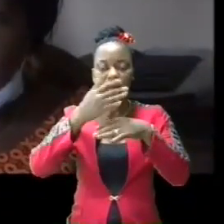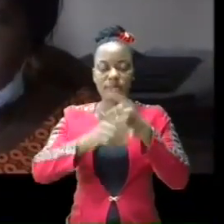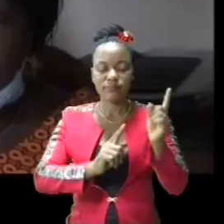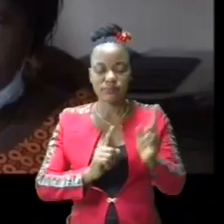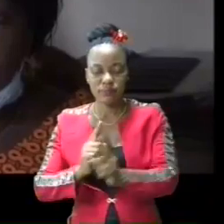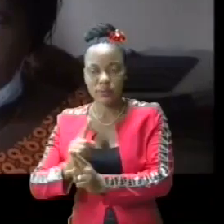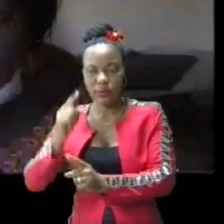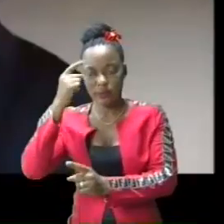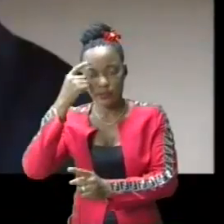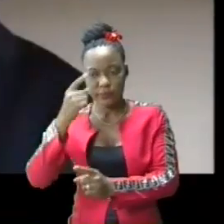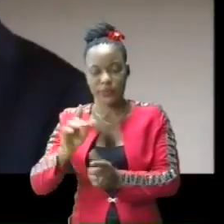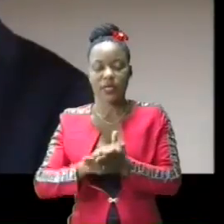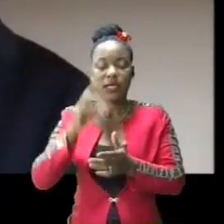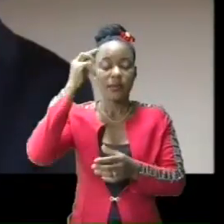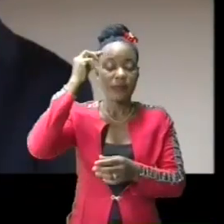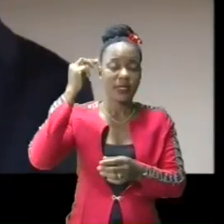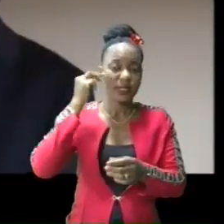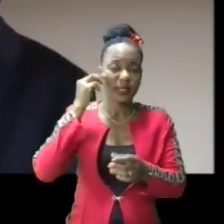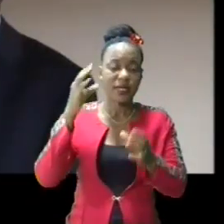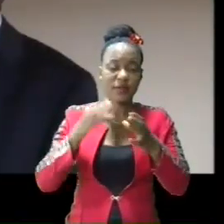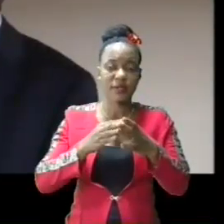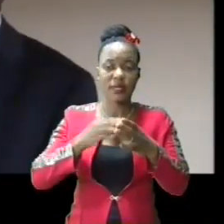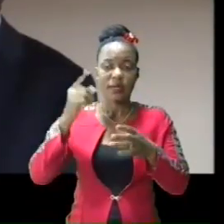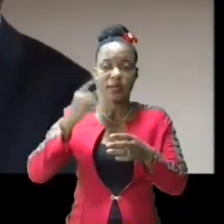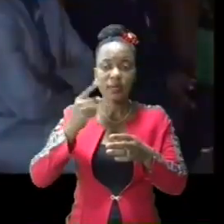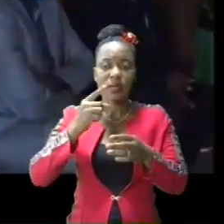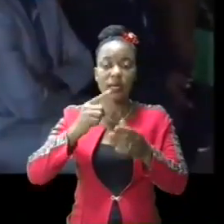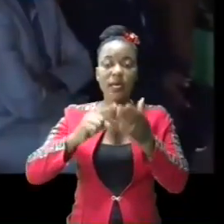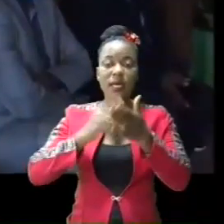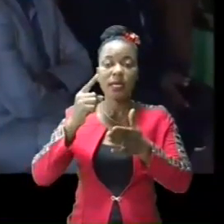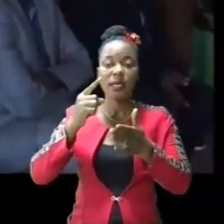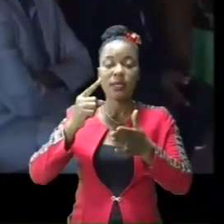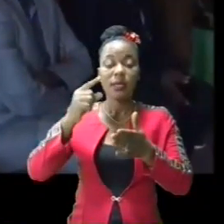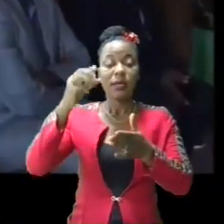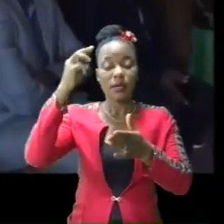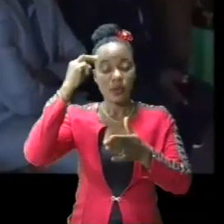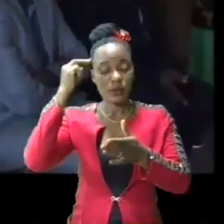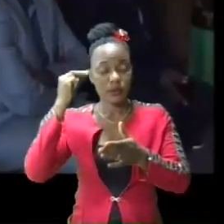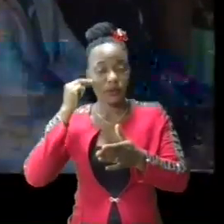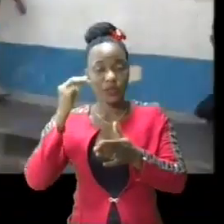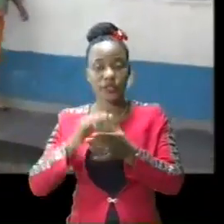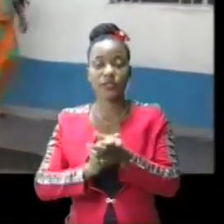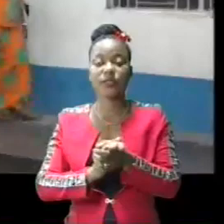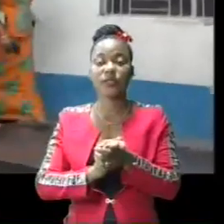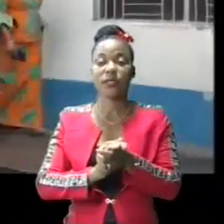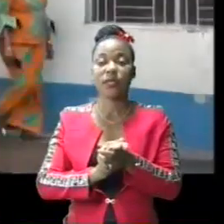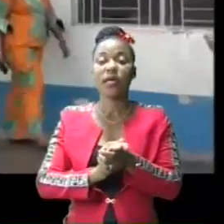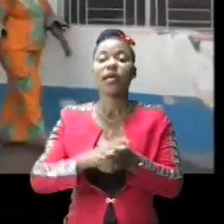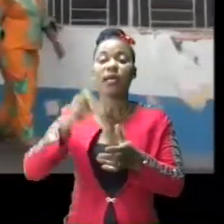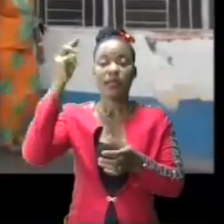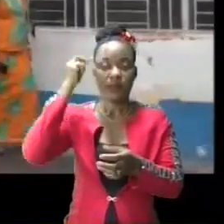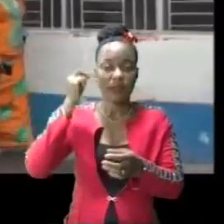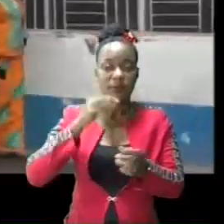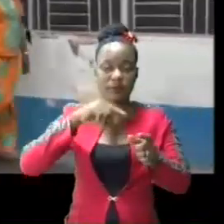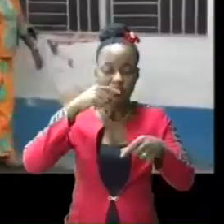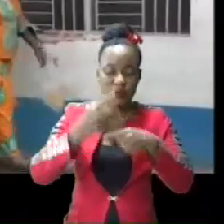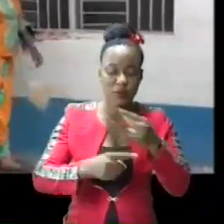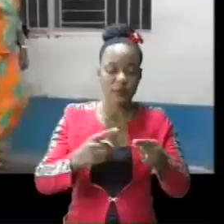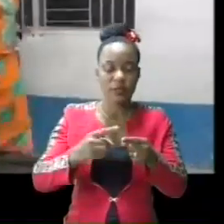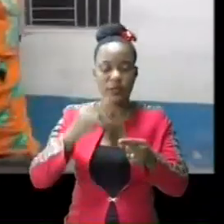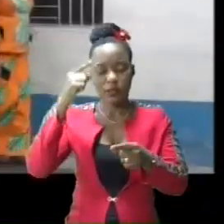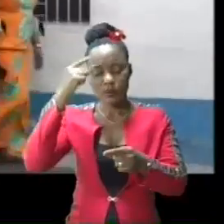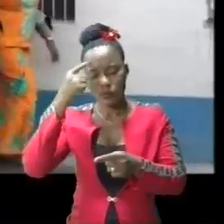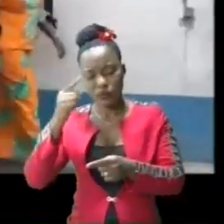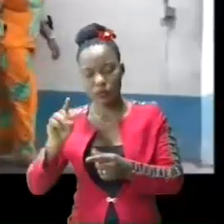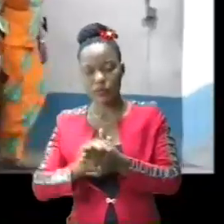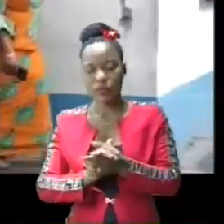entretien entre la ministre et le numéro 1 de ce centre, s'en est suivi une visite des installations. Rose Boyata a débuté sa visite dans